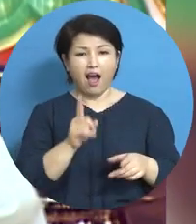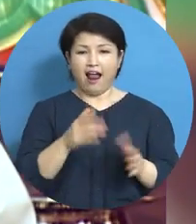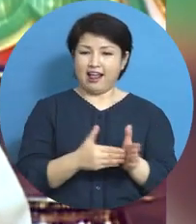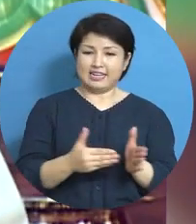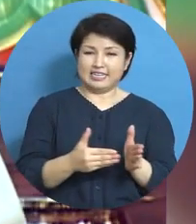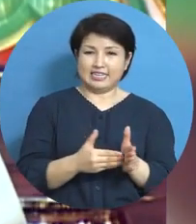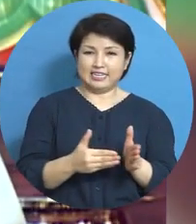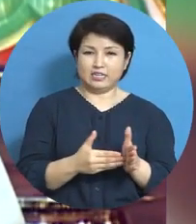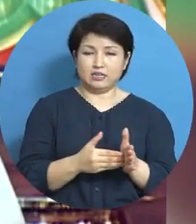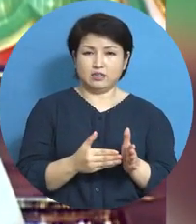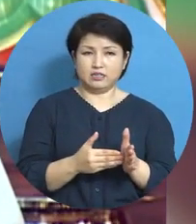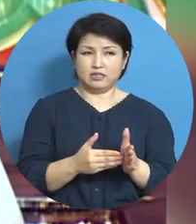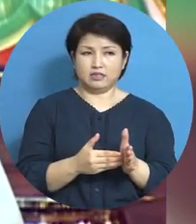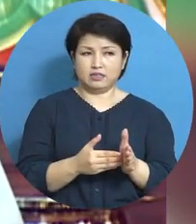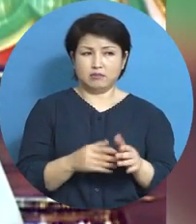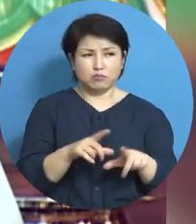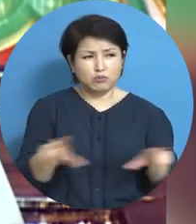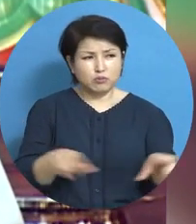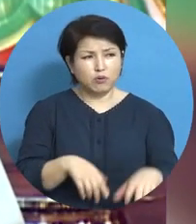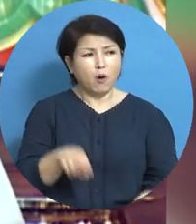좀 주세요. 이런 사람은 아무도 없단 말이에요.